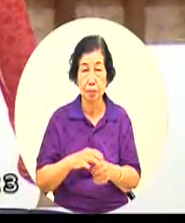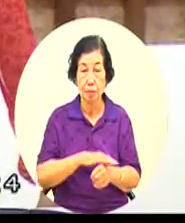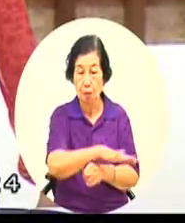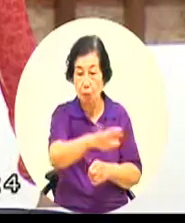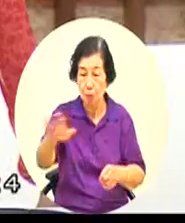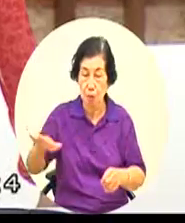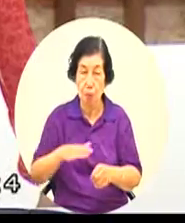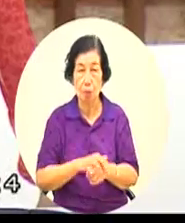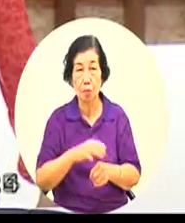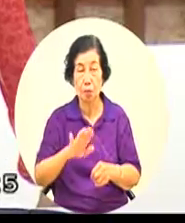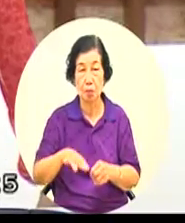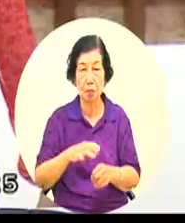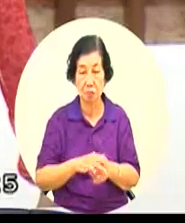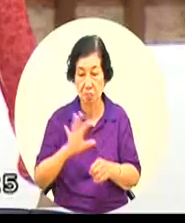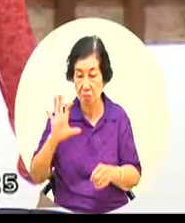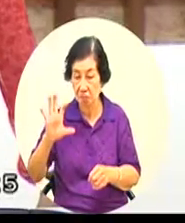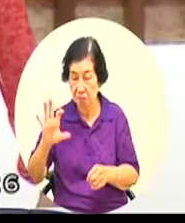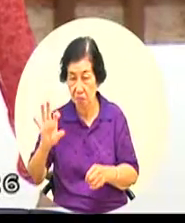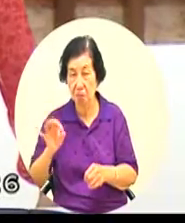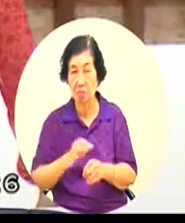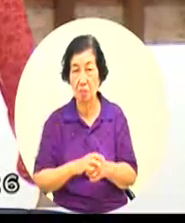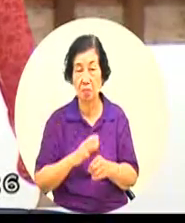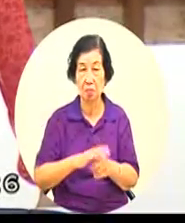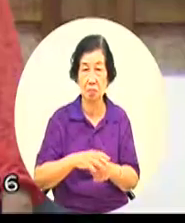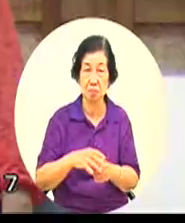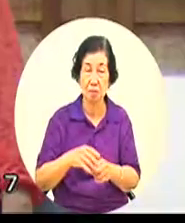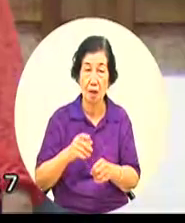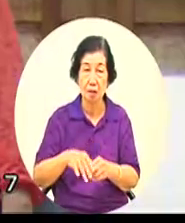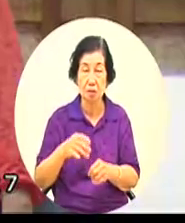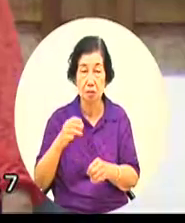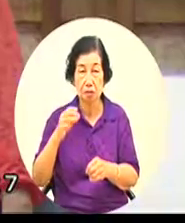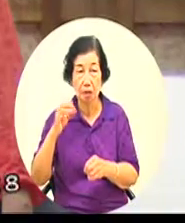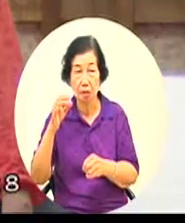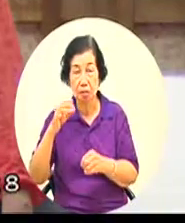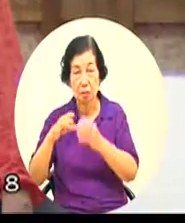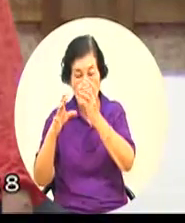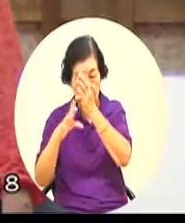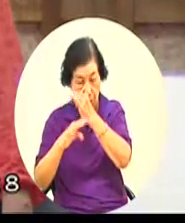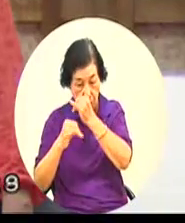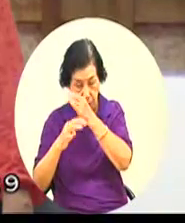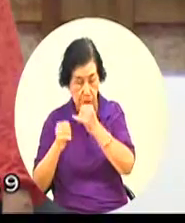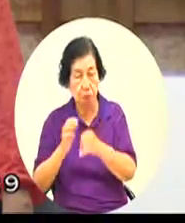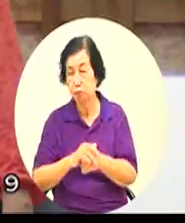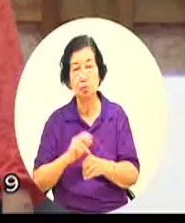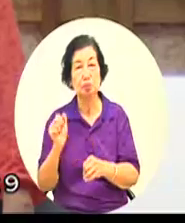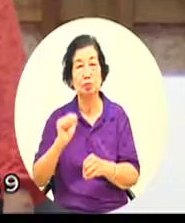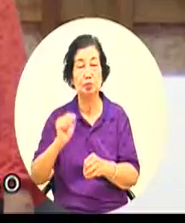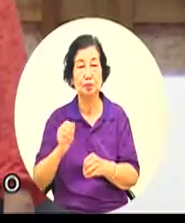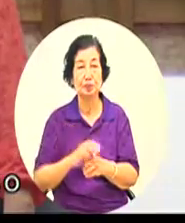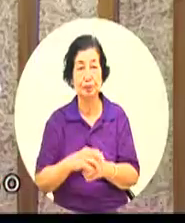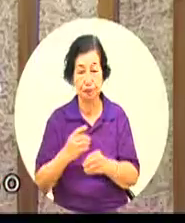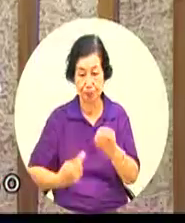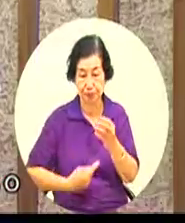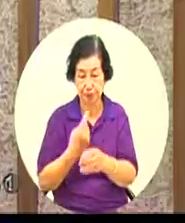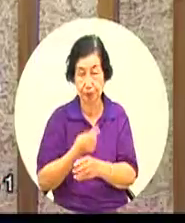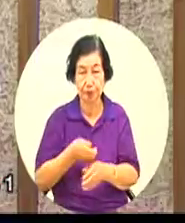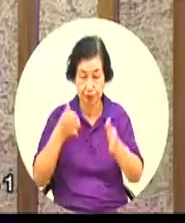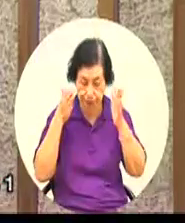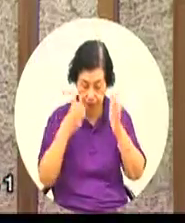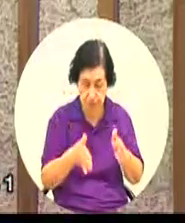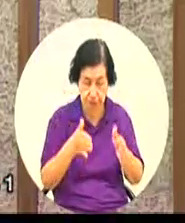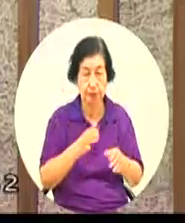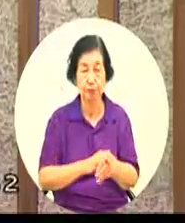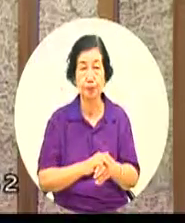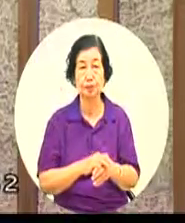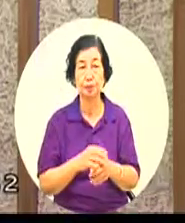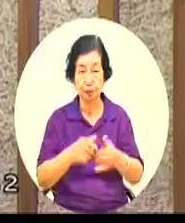被家长反对嘛，对不 对, 对 不可以全面性的去做尿筛检嘛， 所以是只针对特定人员，高雄市大概， 所以现在